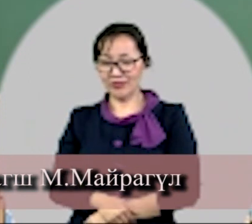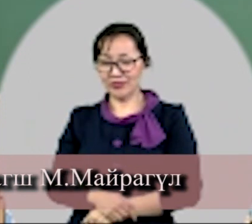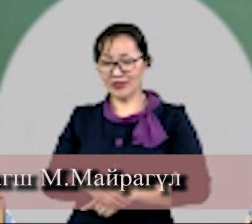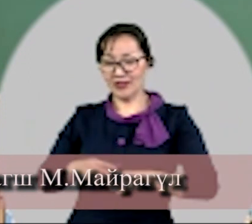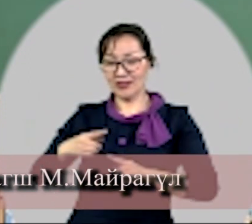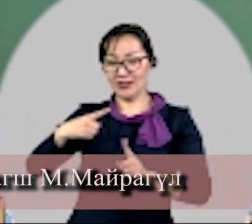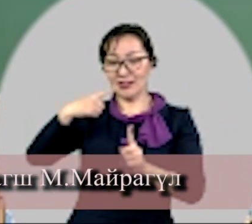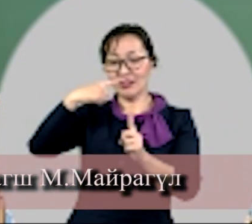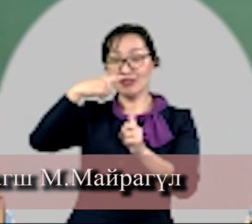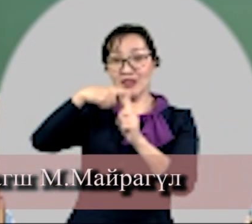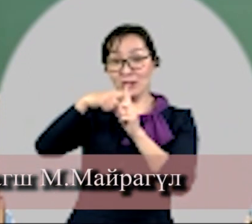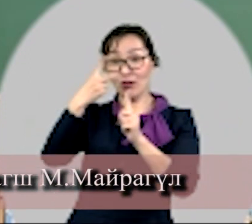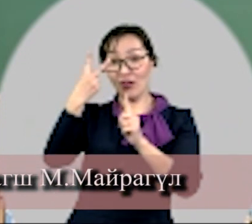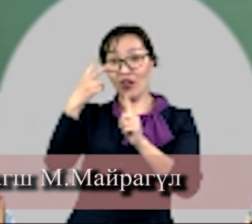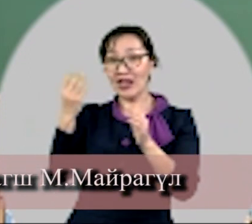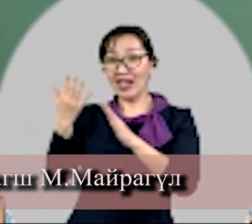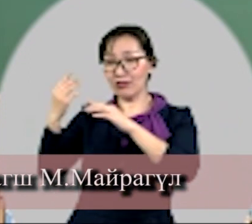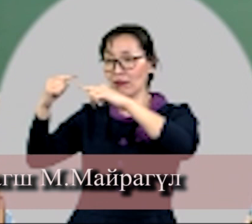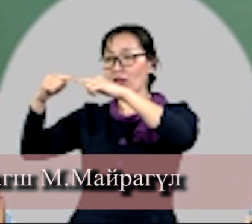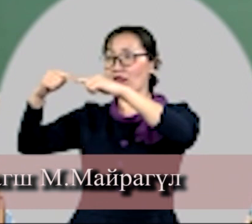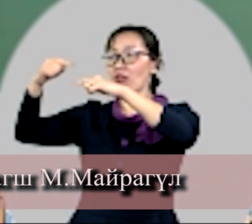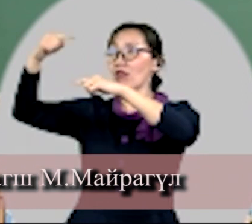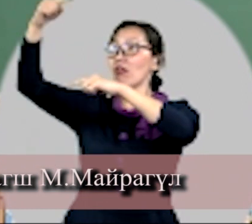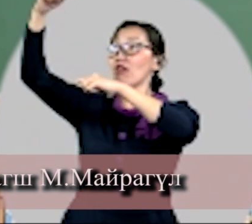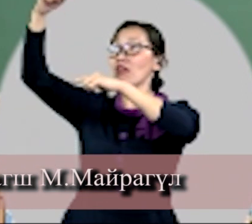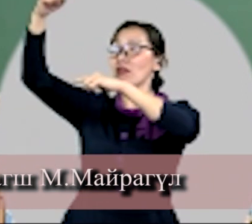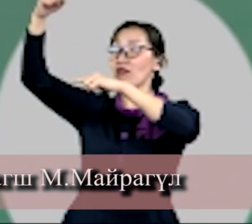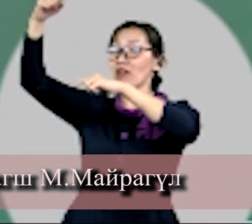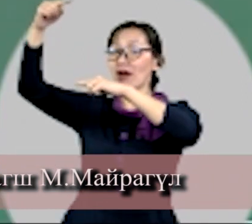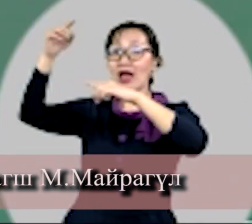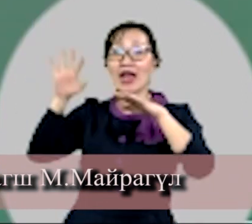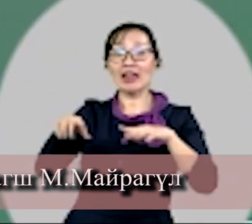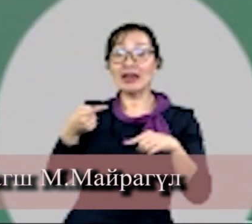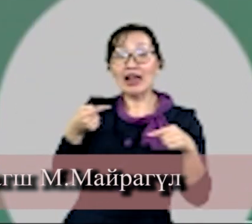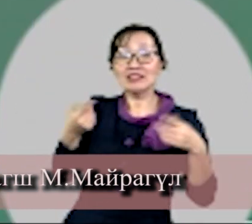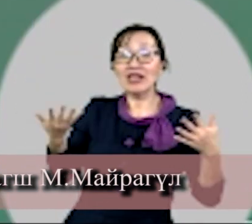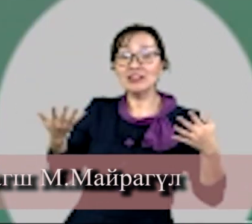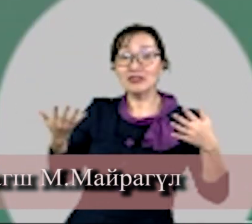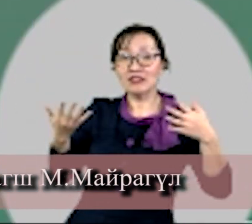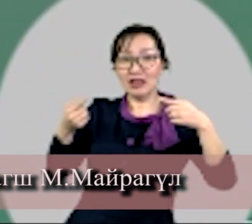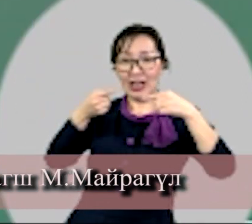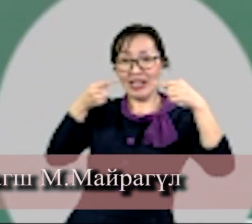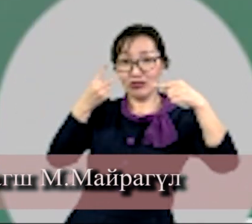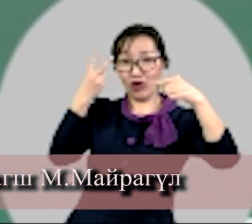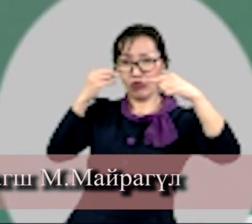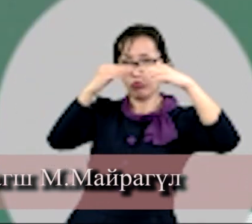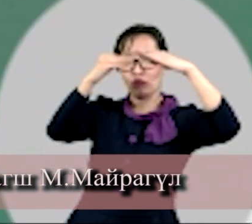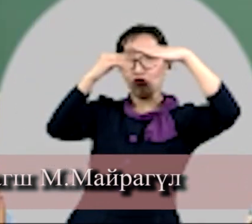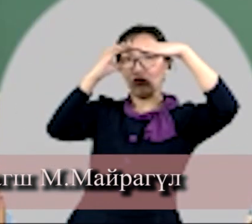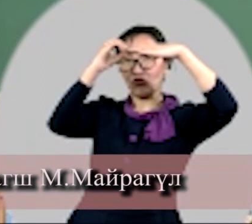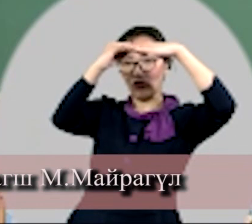Ал келесідегі термометрдегі қызыл сызық төменге қарай ауып бара жатыр.